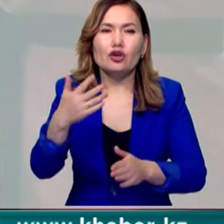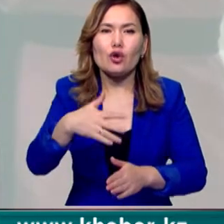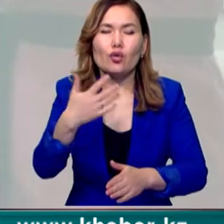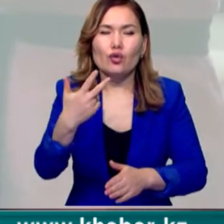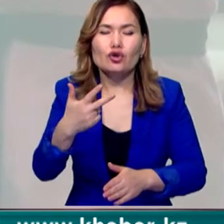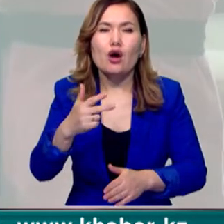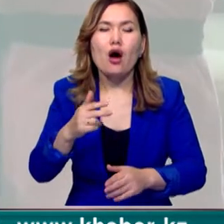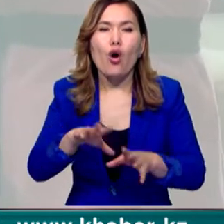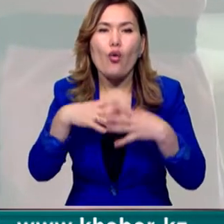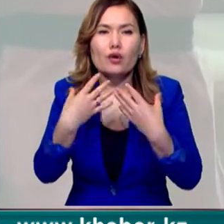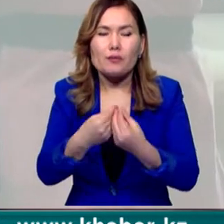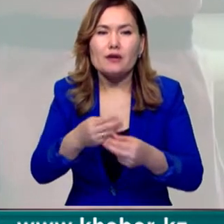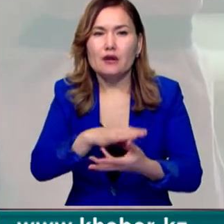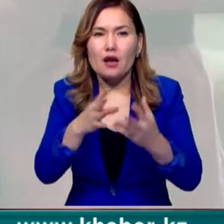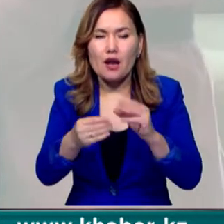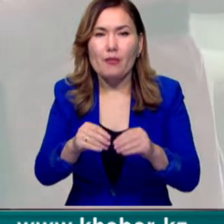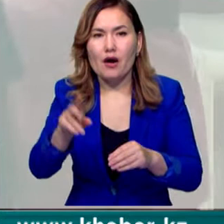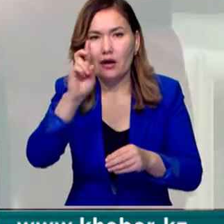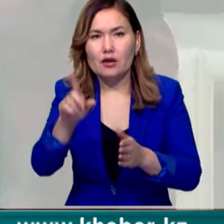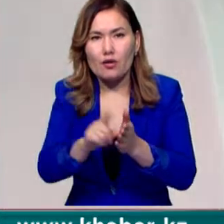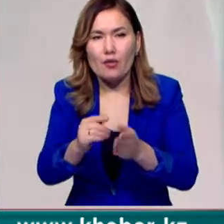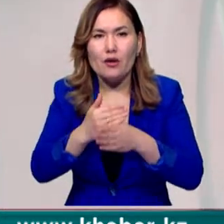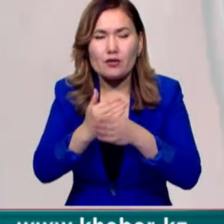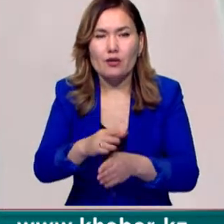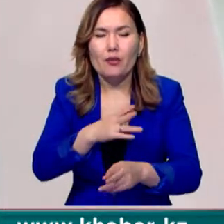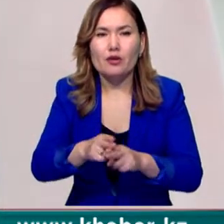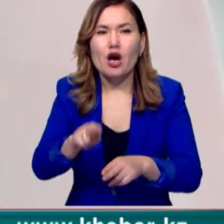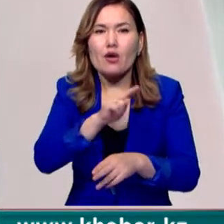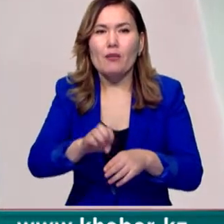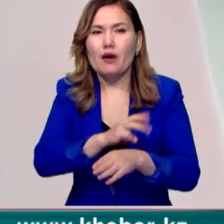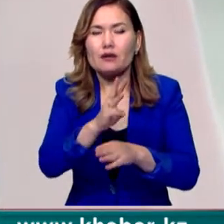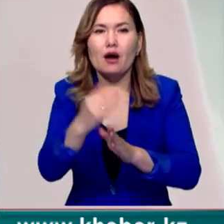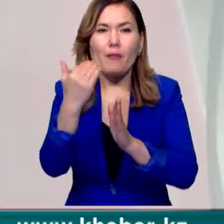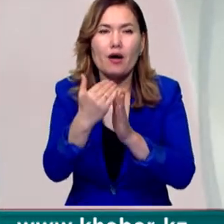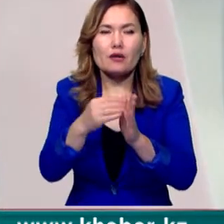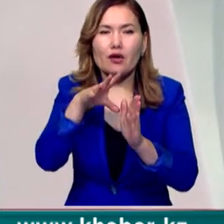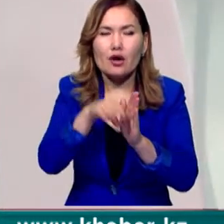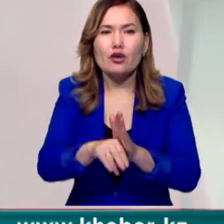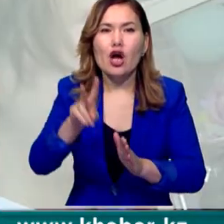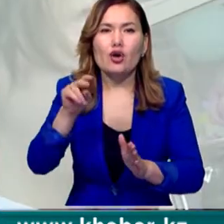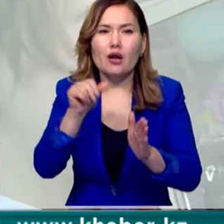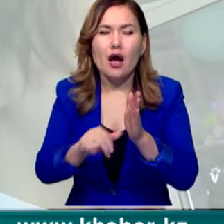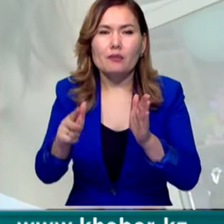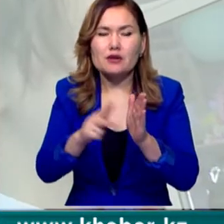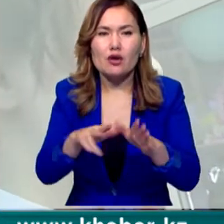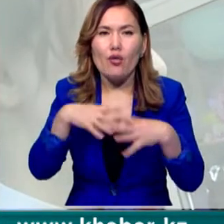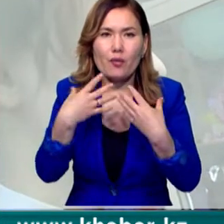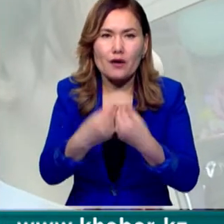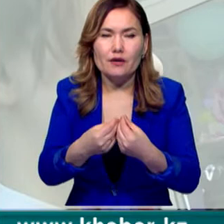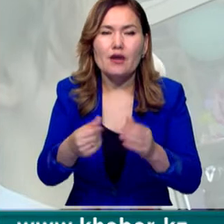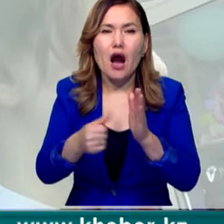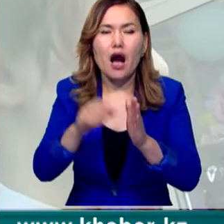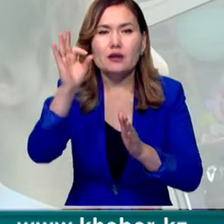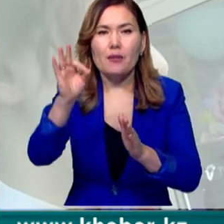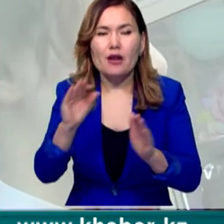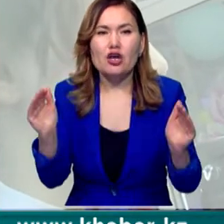3.7 миллиард теңге көлемінде атаулы әлеуметтік көмек алған. Ал жұмыспен қамту бағдарламасы бойынша 268 отбасы